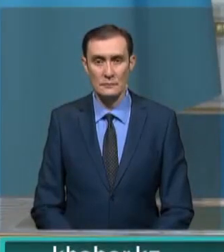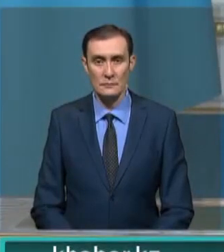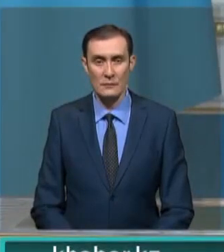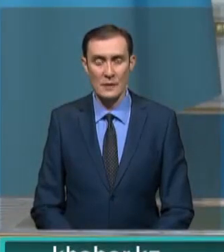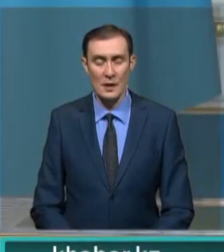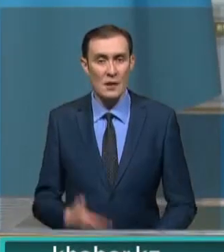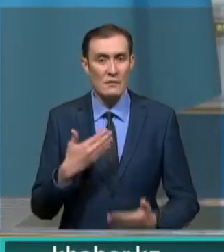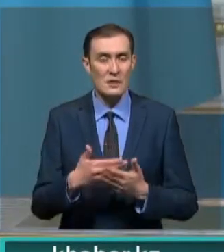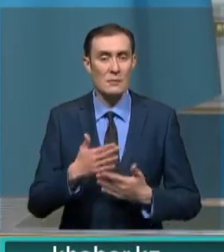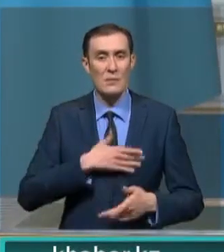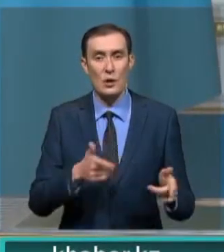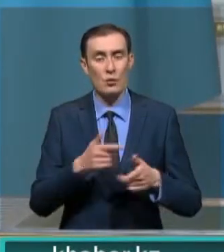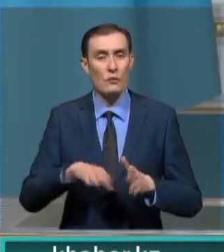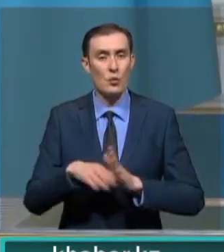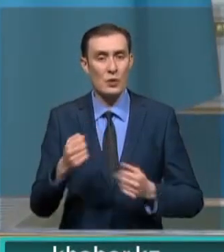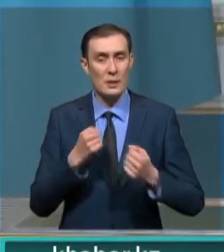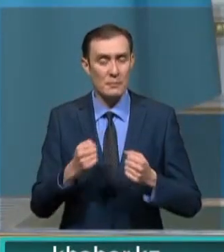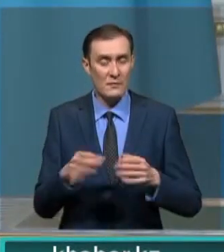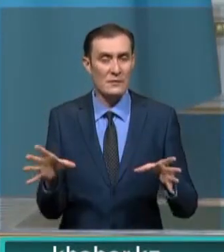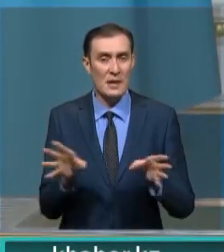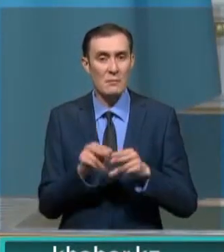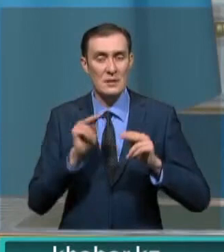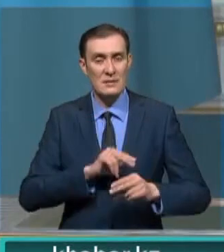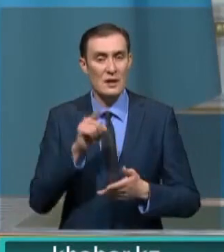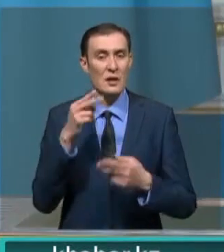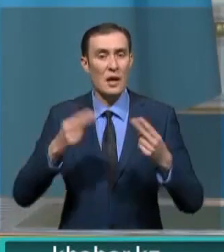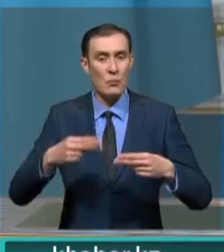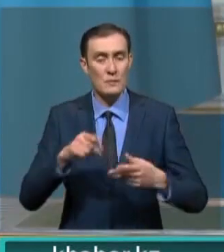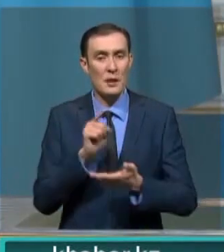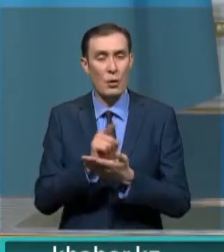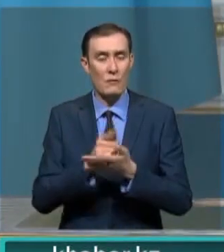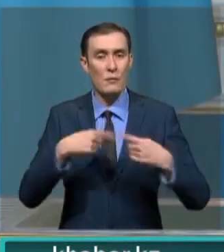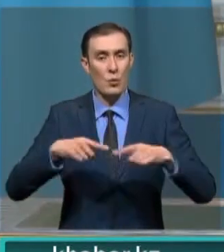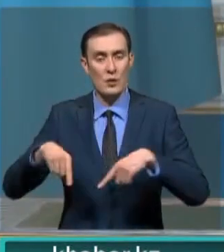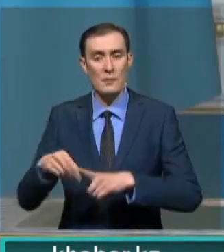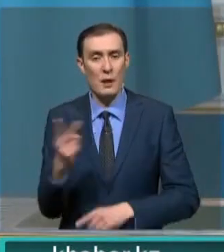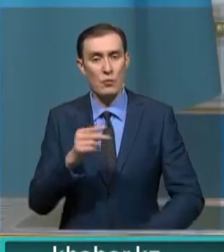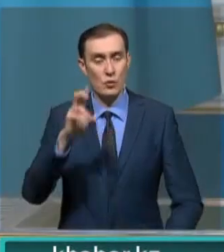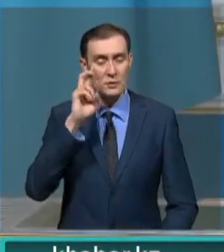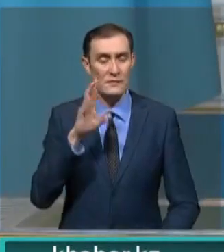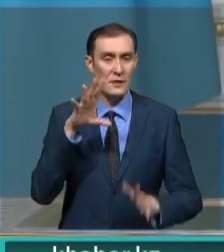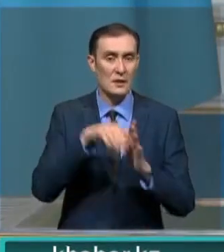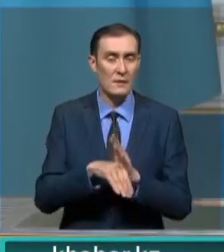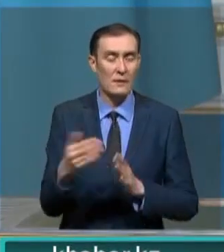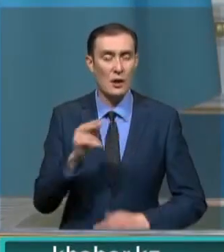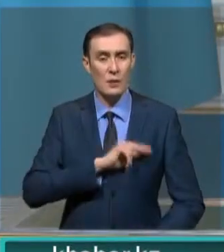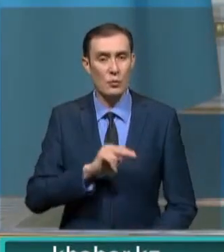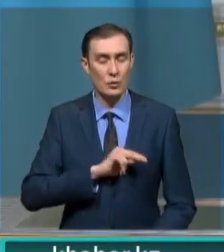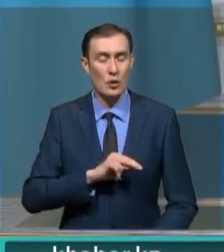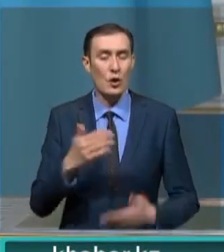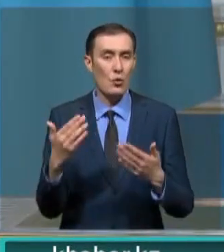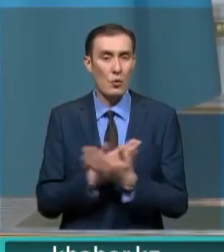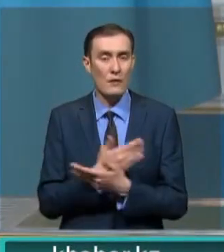В частности, мы готовы укрепить взаимодействие между таможенными и налоговыми органами двух стран, внедрив в их работу